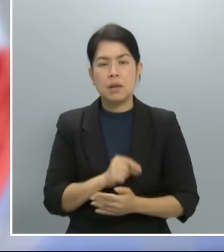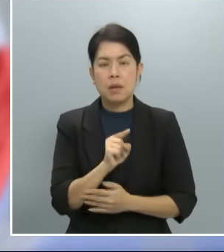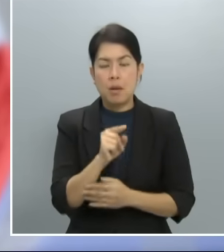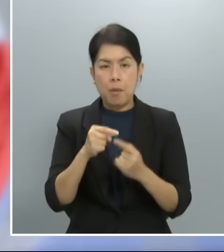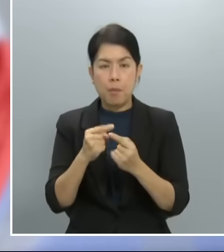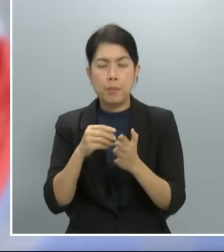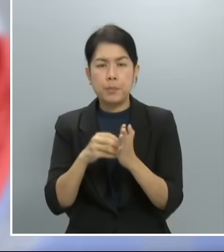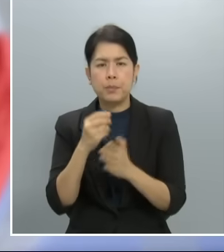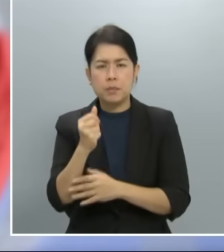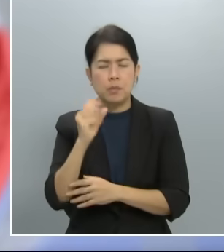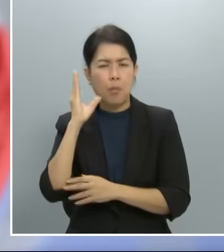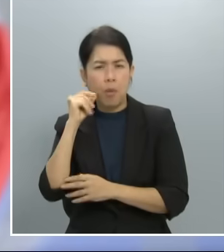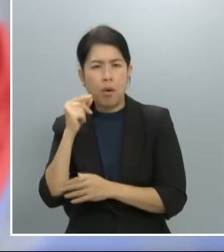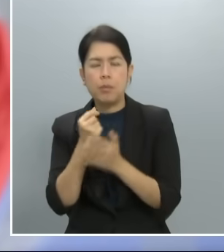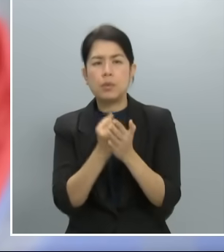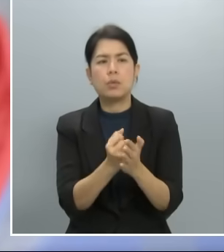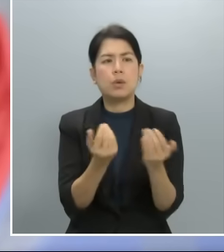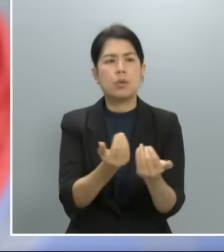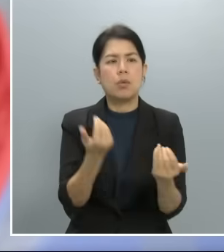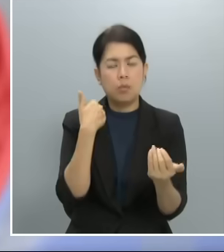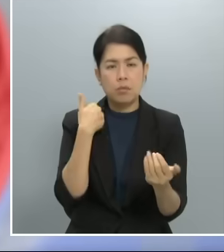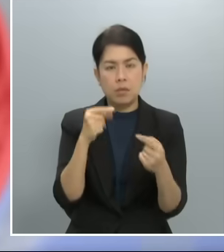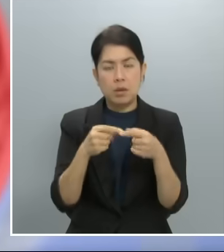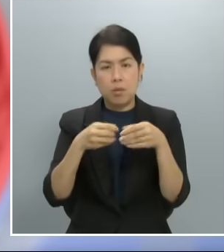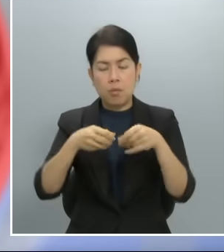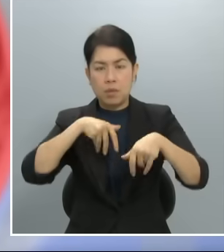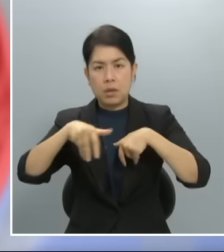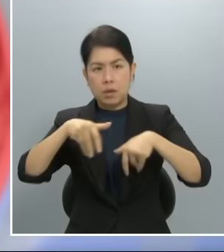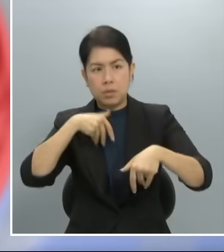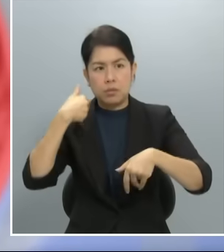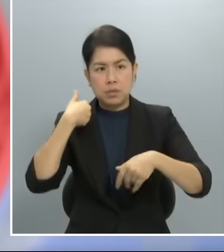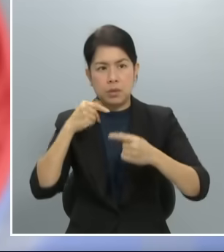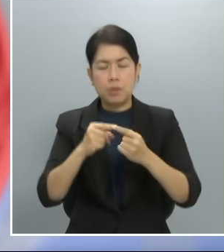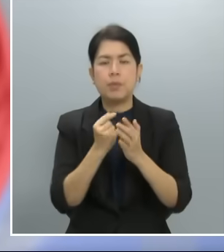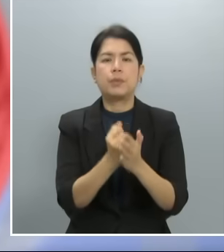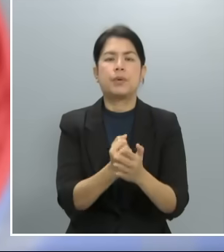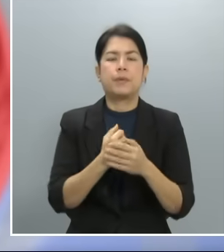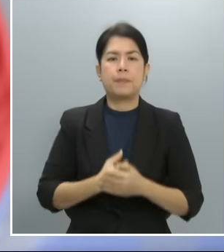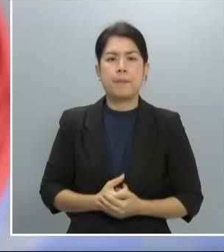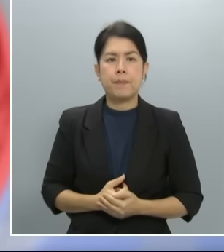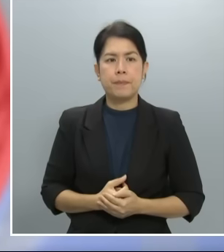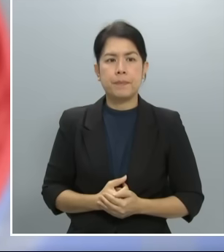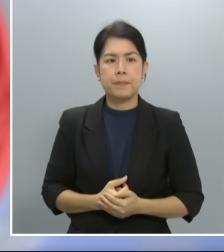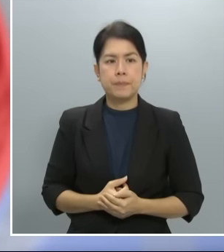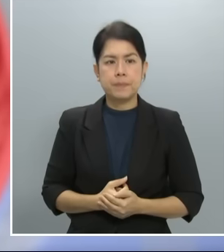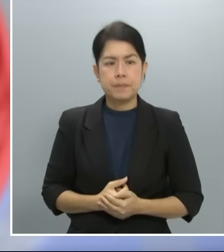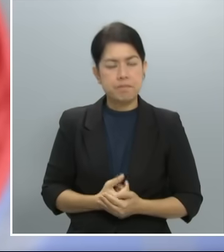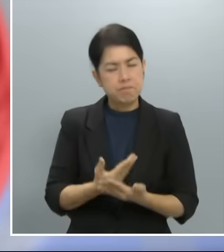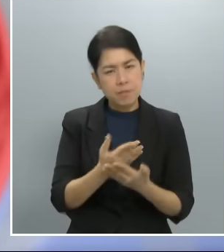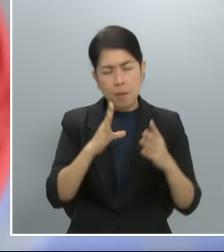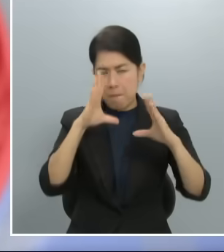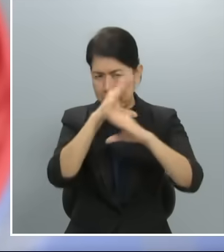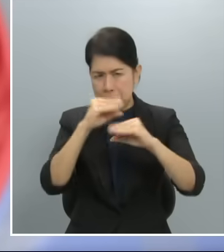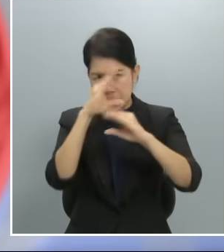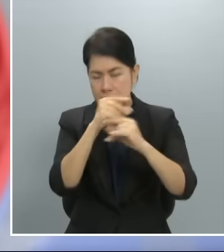คนในชุมชนนะคะไปช่วยกันโดยมีเป้าหมายที่จะต้องตามจับสมบัติให้ได้แม้ว่าจะดึกดื่นก็ตาม